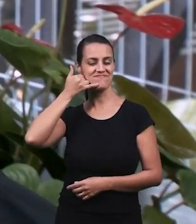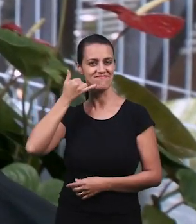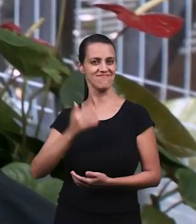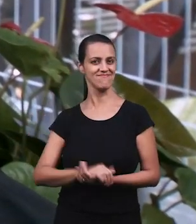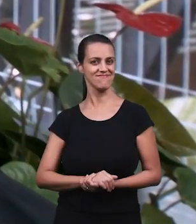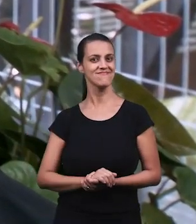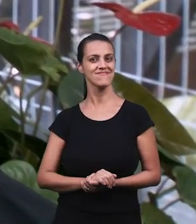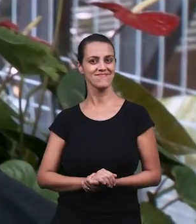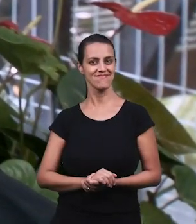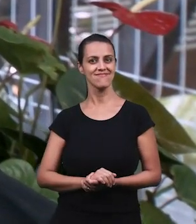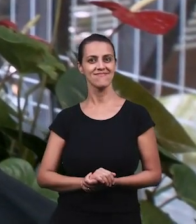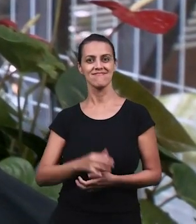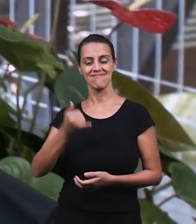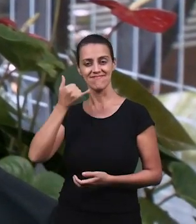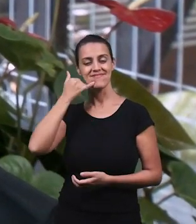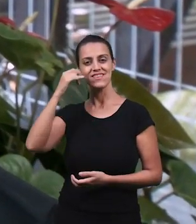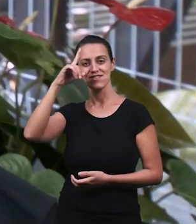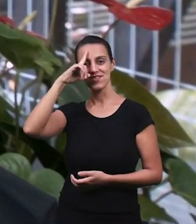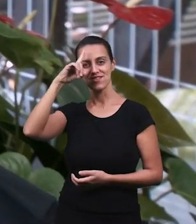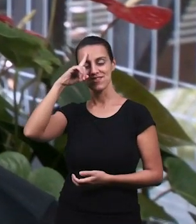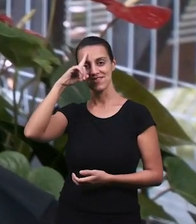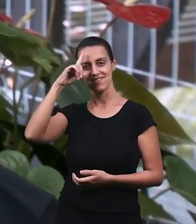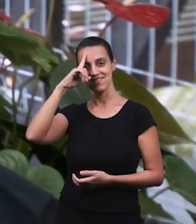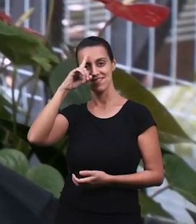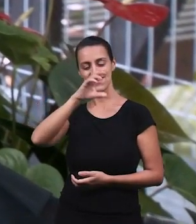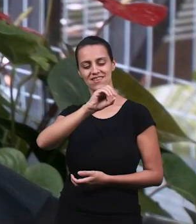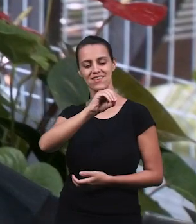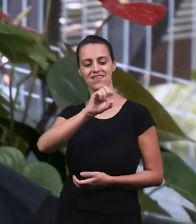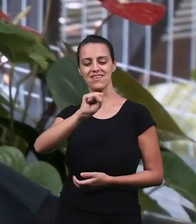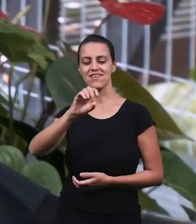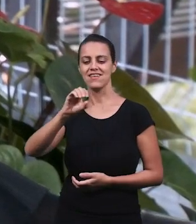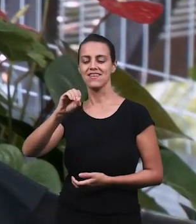la journée ou de la nuit pour ce numéro